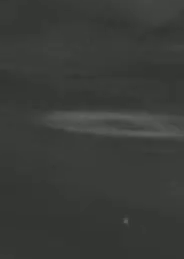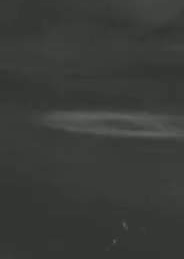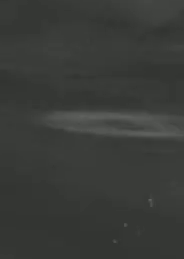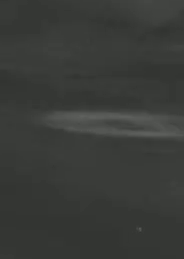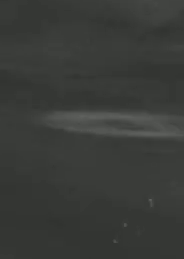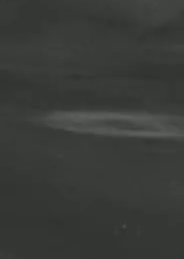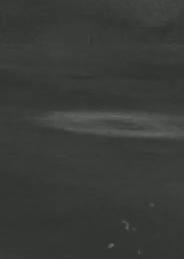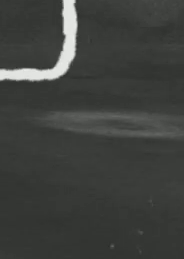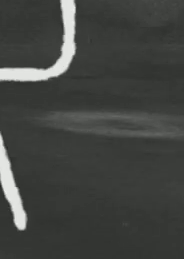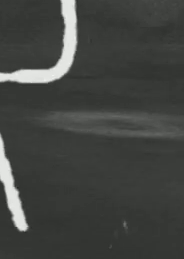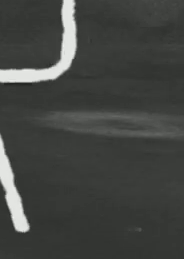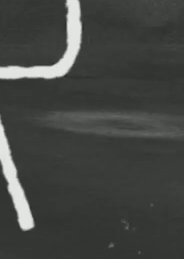으